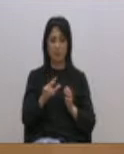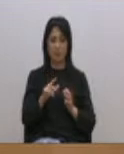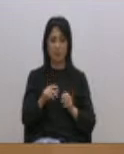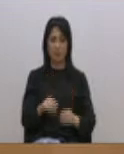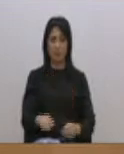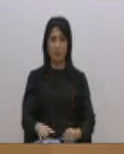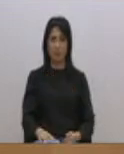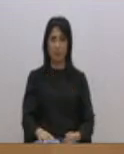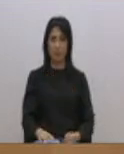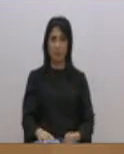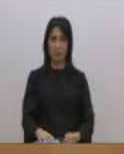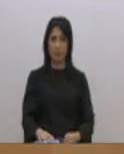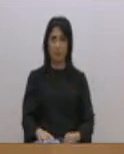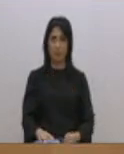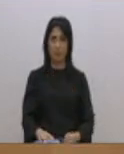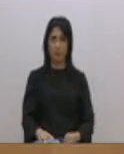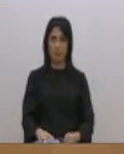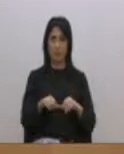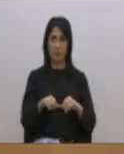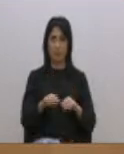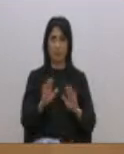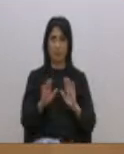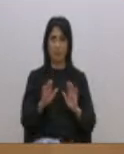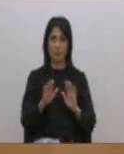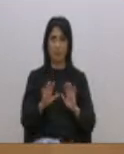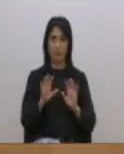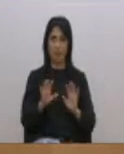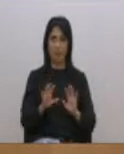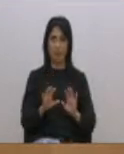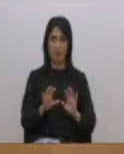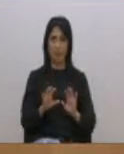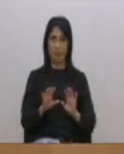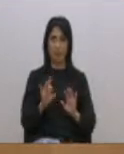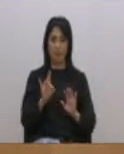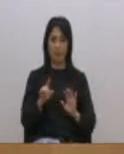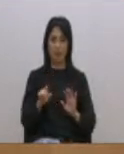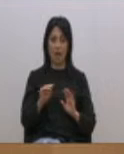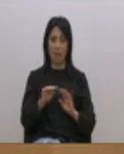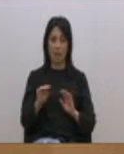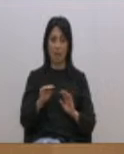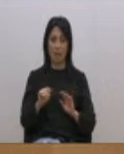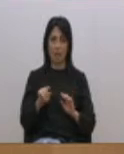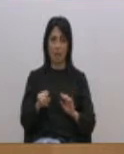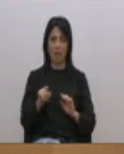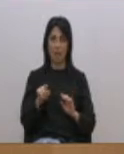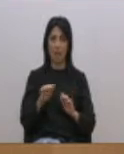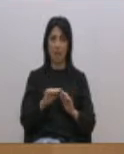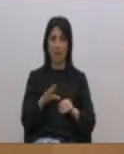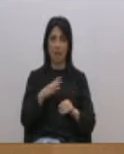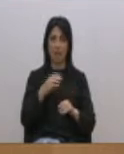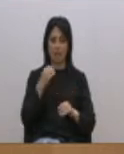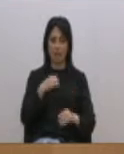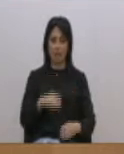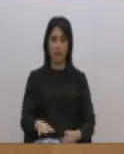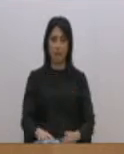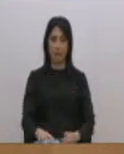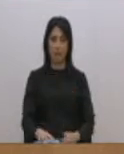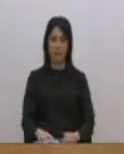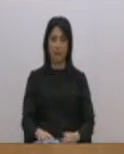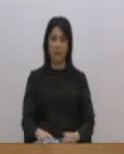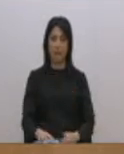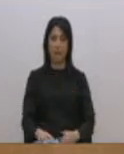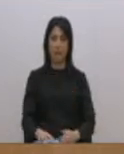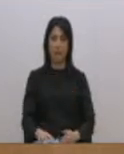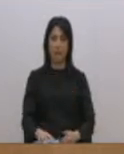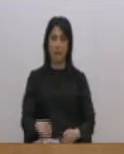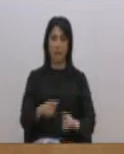se punct se vei obne bit, anu, sagamu ze obsk, anu de blobita, reglamentit cu izeri adresa, tu concert marto reglament. Ca van tamar, da,